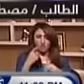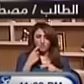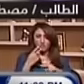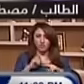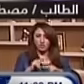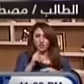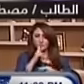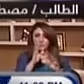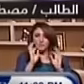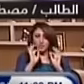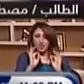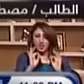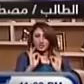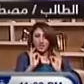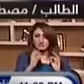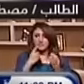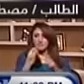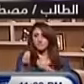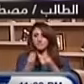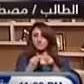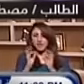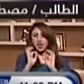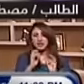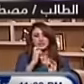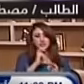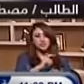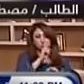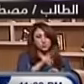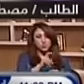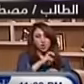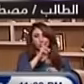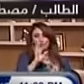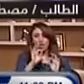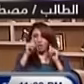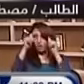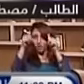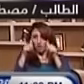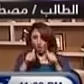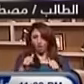عدم تشاركيتها للناس. يعني لما اجي اطلع قرار